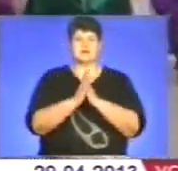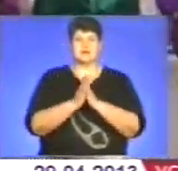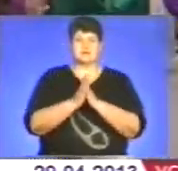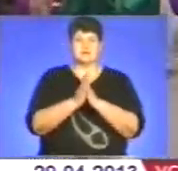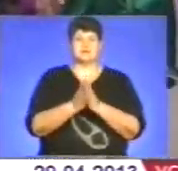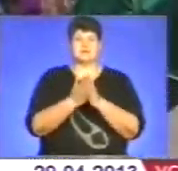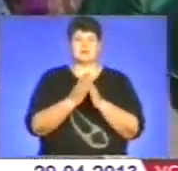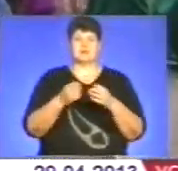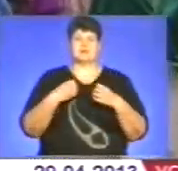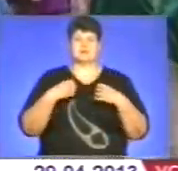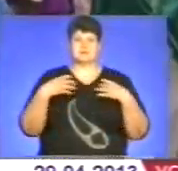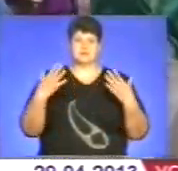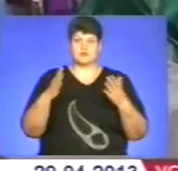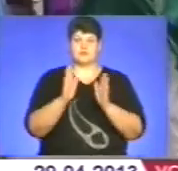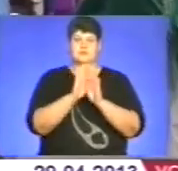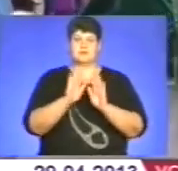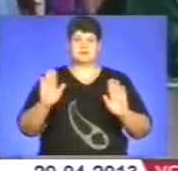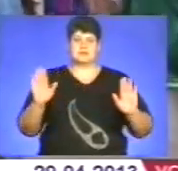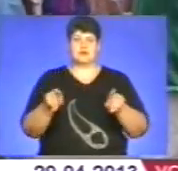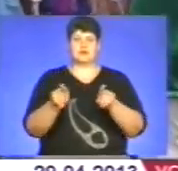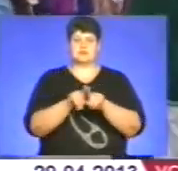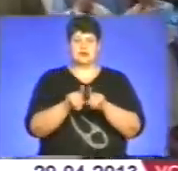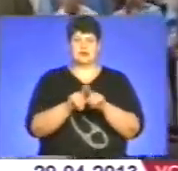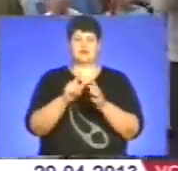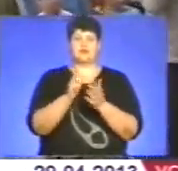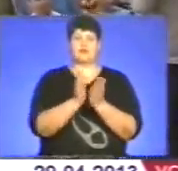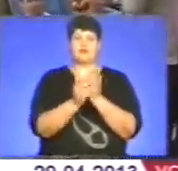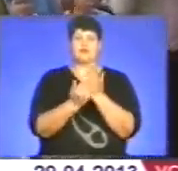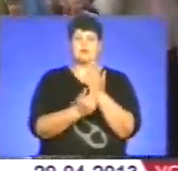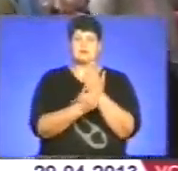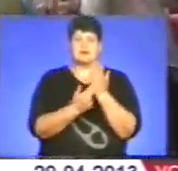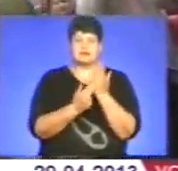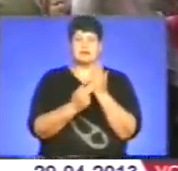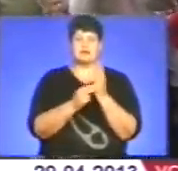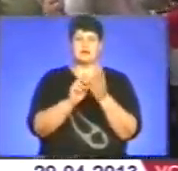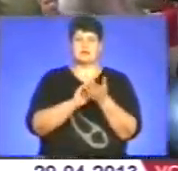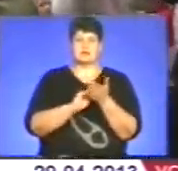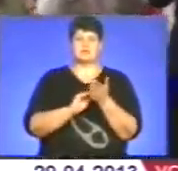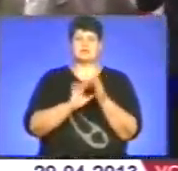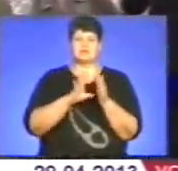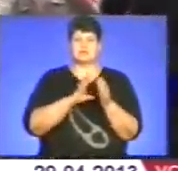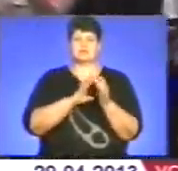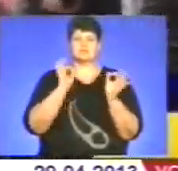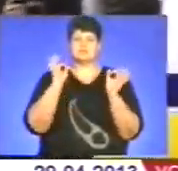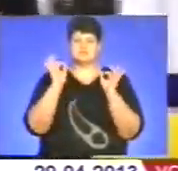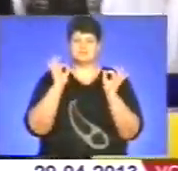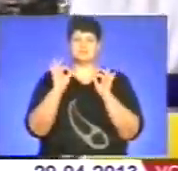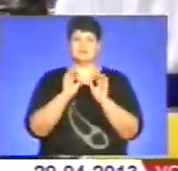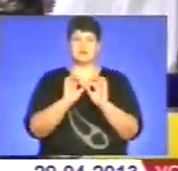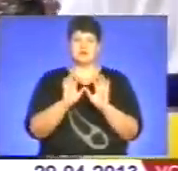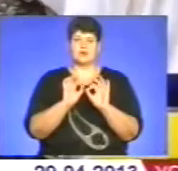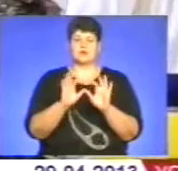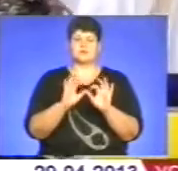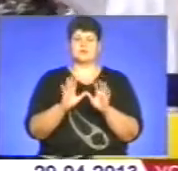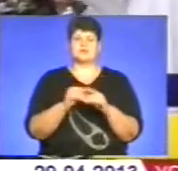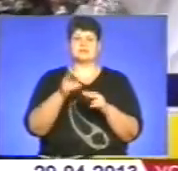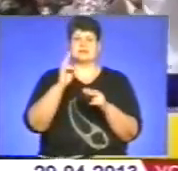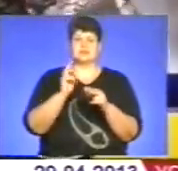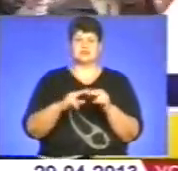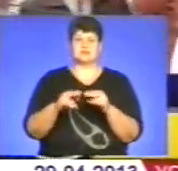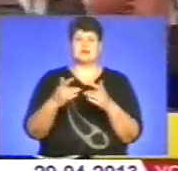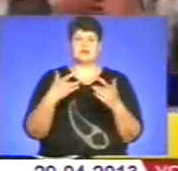та урочистими піснями, як у біблійних переказах звучали уривки з проповідей. Театралізований похід завершився біля Катедрального